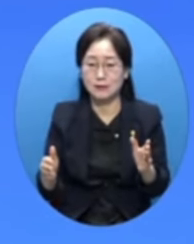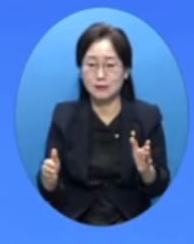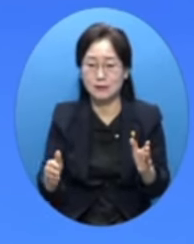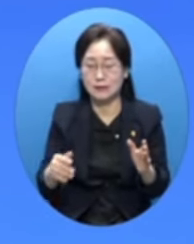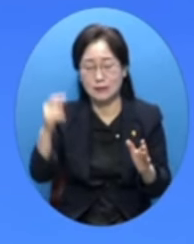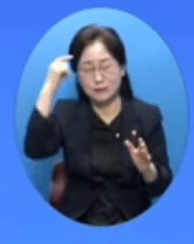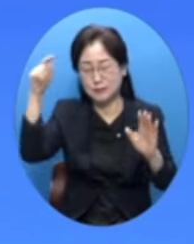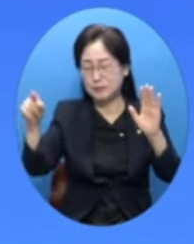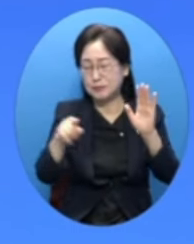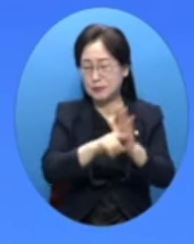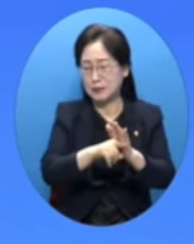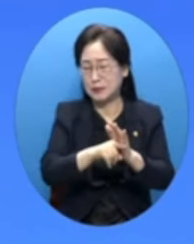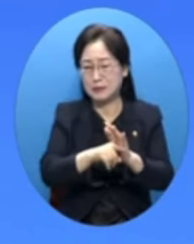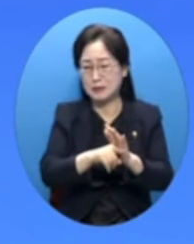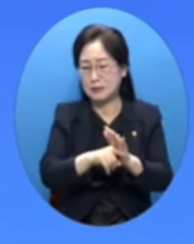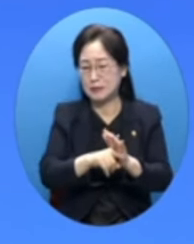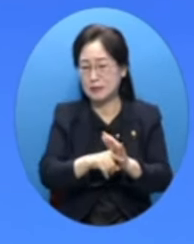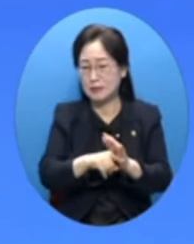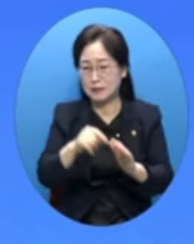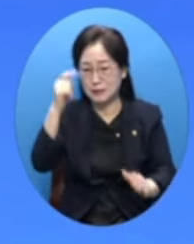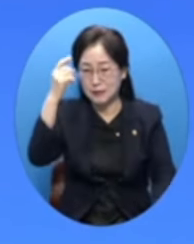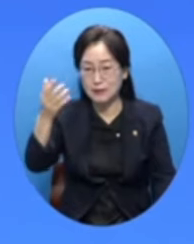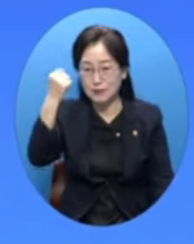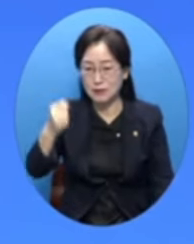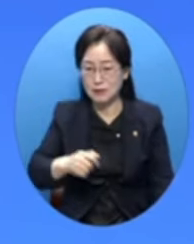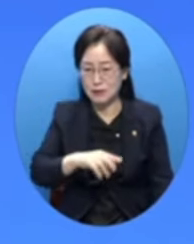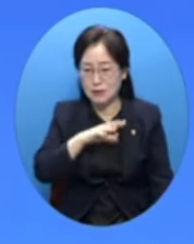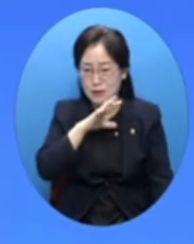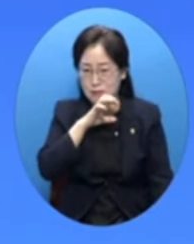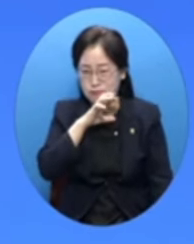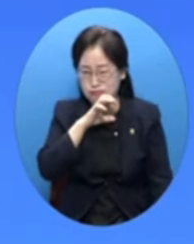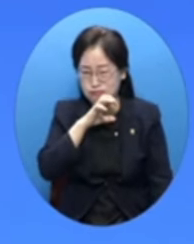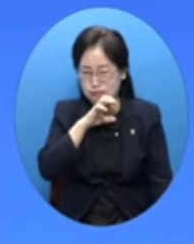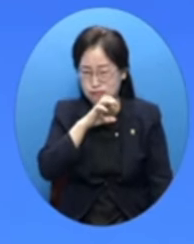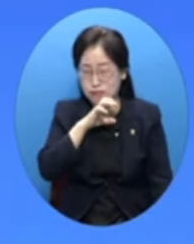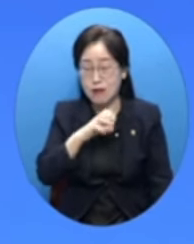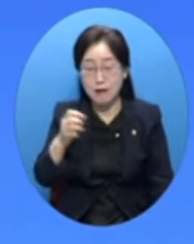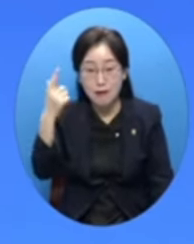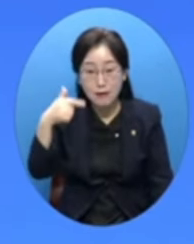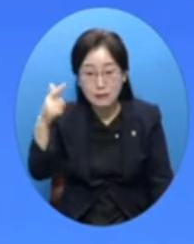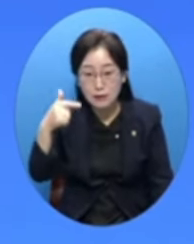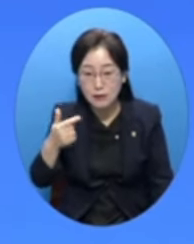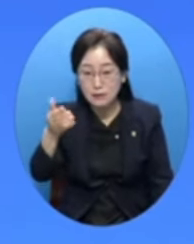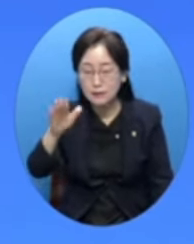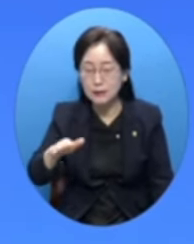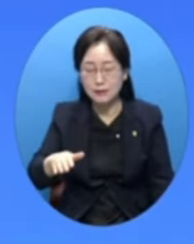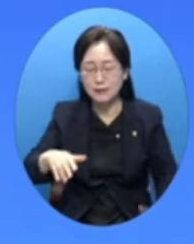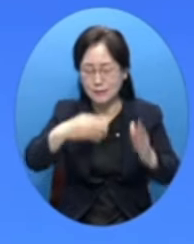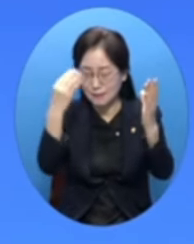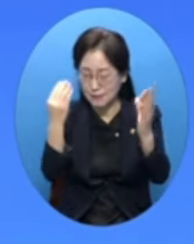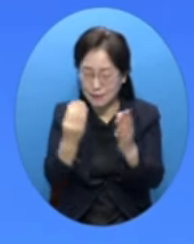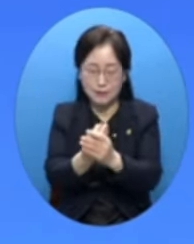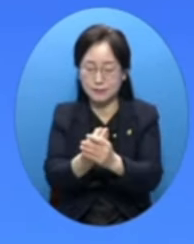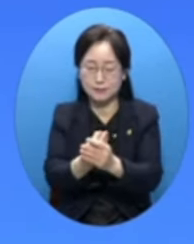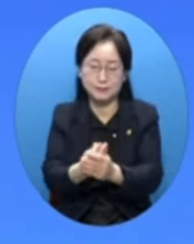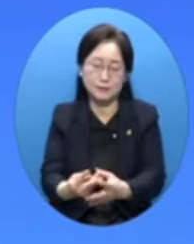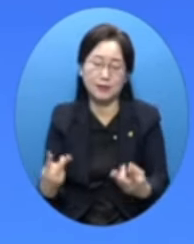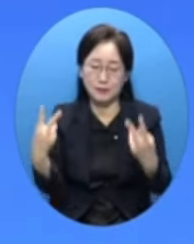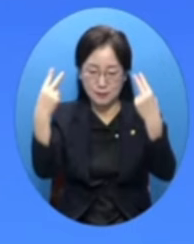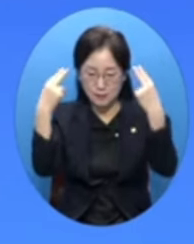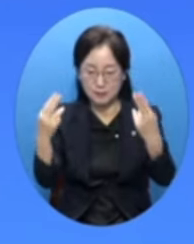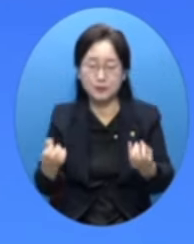부정적으로 삐딱하게 보고 늘 불만이 가득 살던 그가 옛사람의 모습을 다 내던져